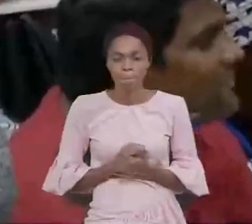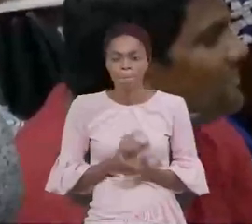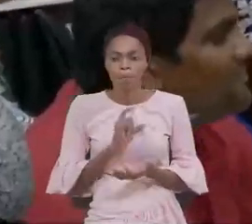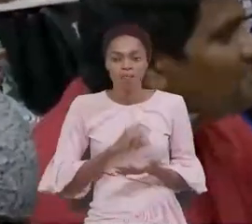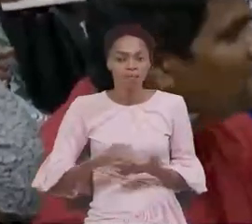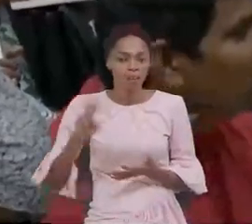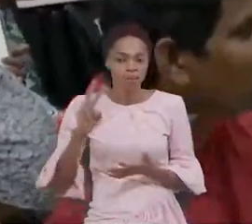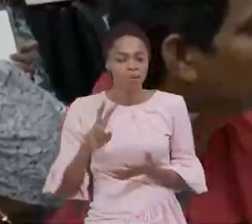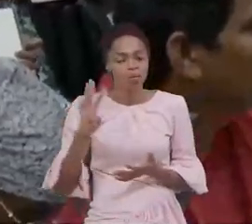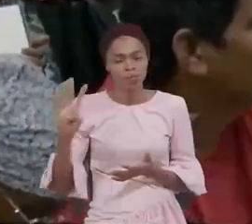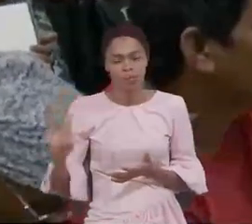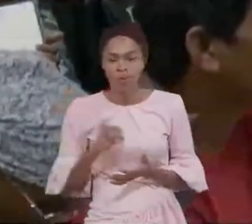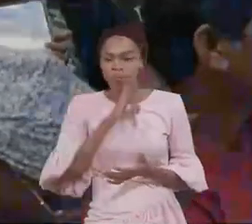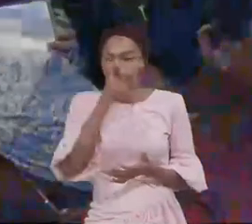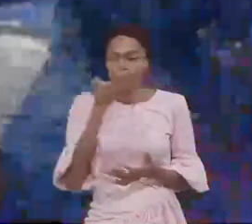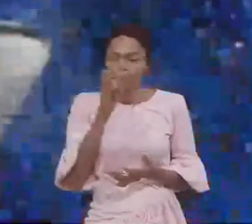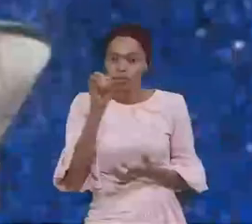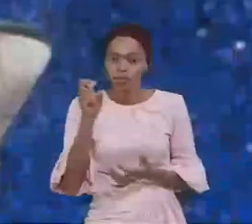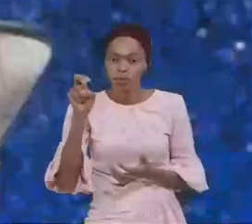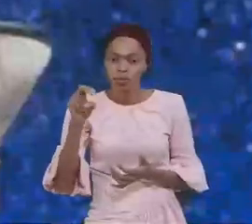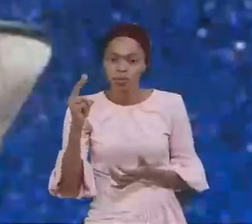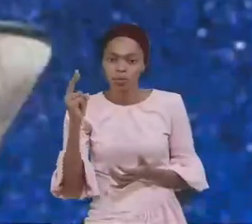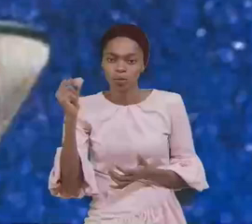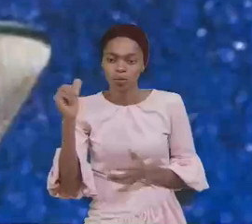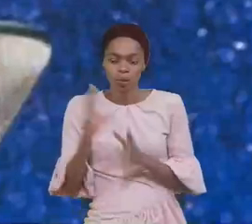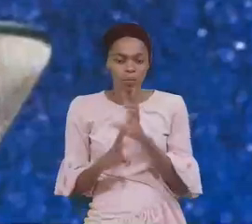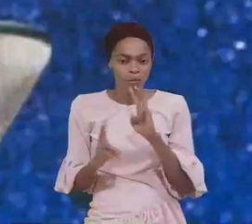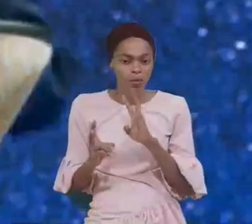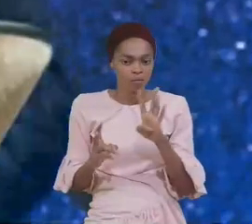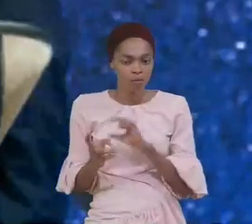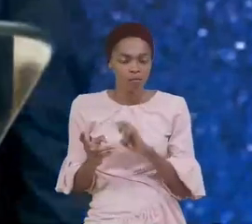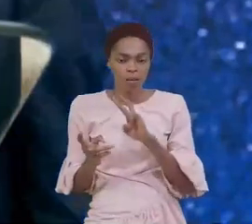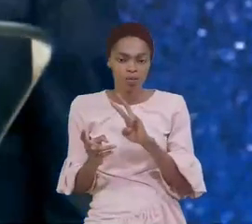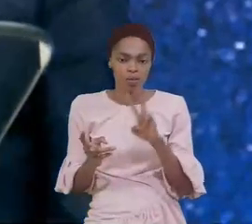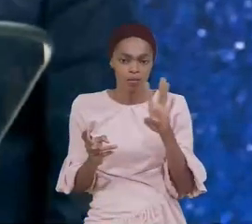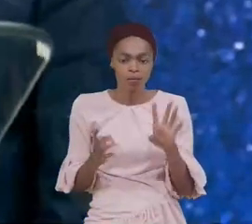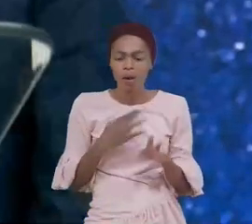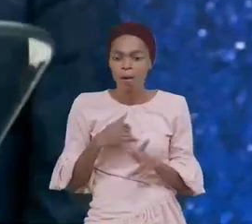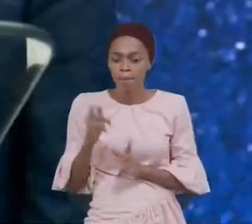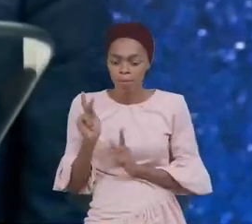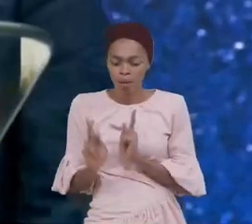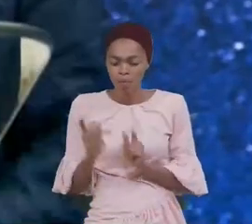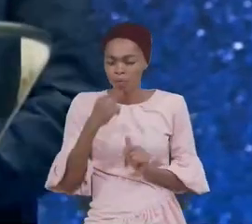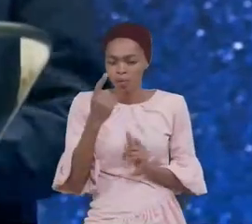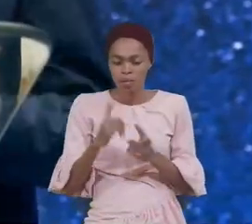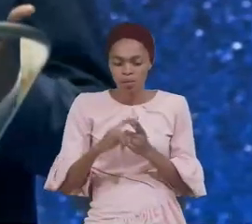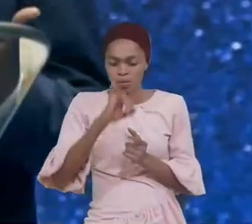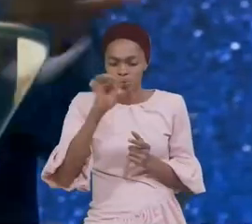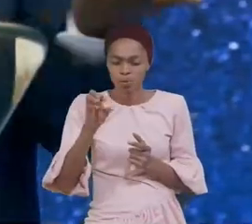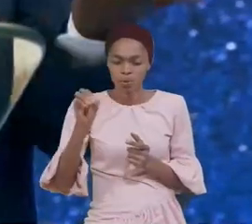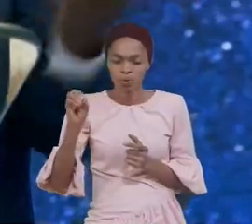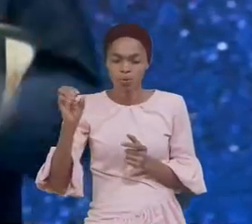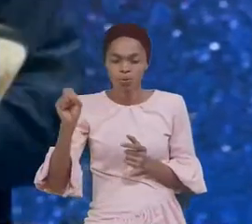Chapitre 24, verset 24, nous dit, « Et le peuple dit à Josué,